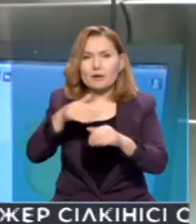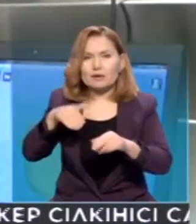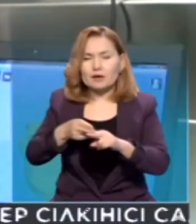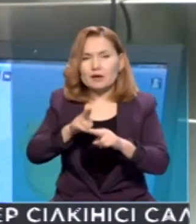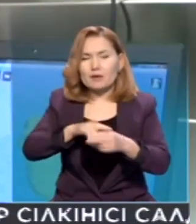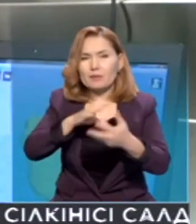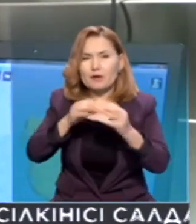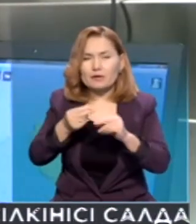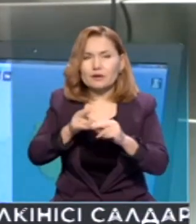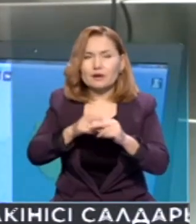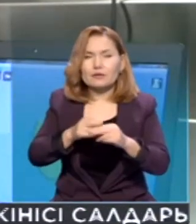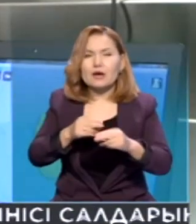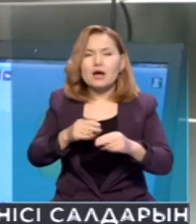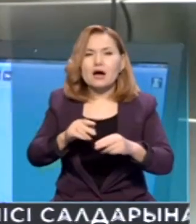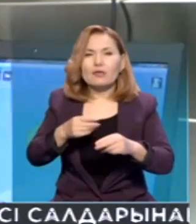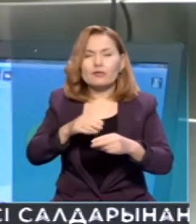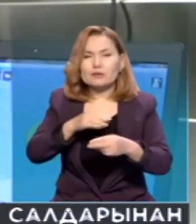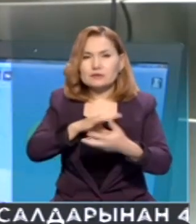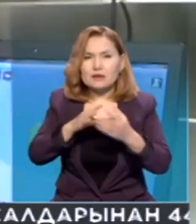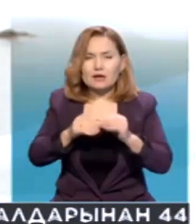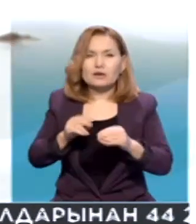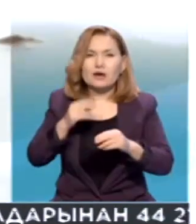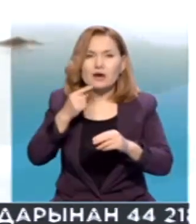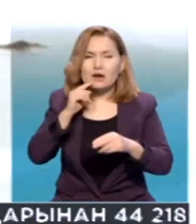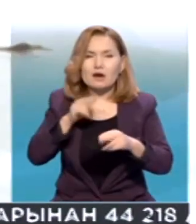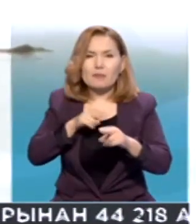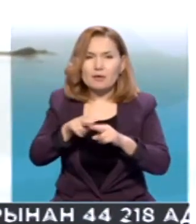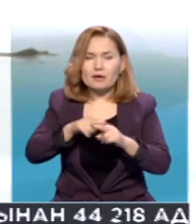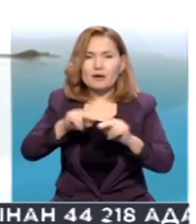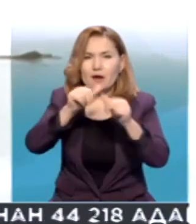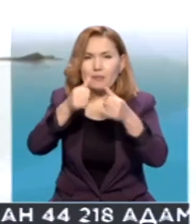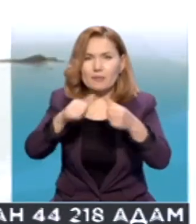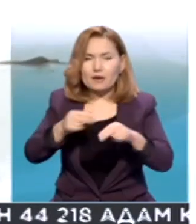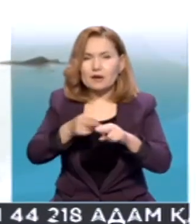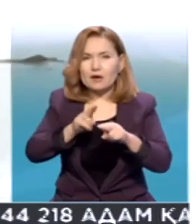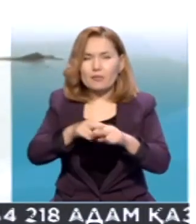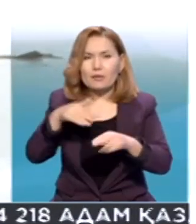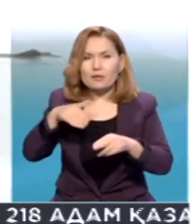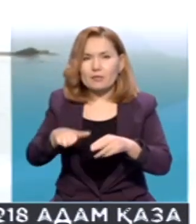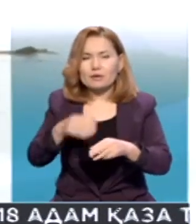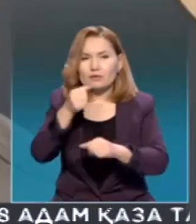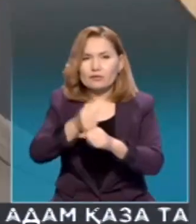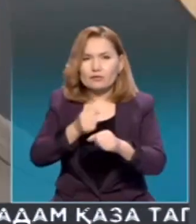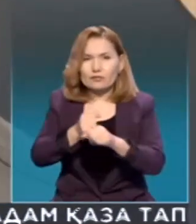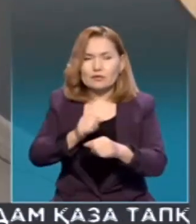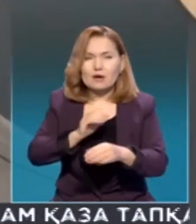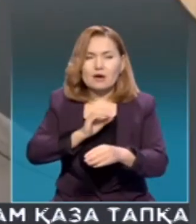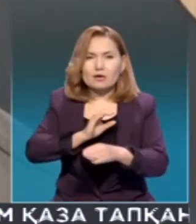Лазерлік қондырға ерітілген шоколадтан пішіннің әр қабатын 0,12 миллиметрден басып отырады.